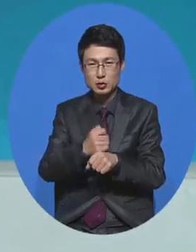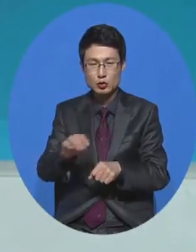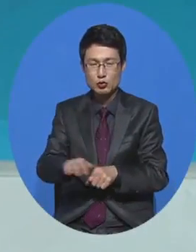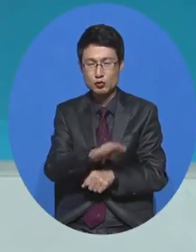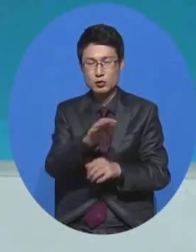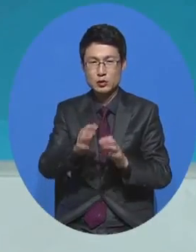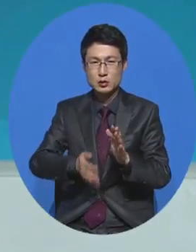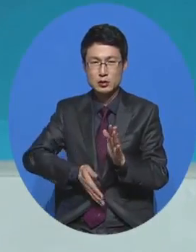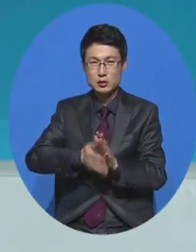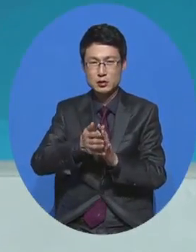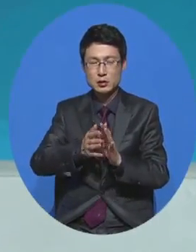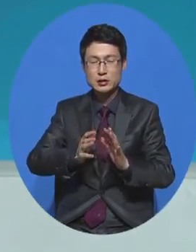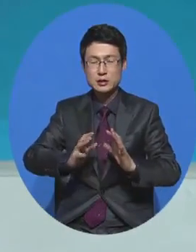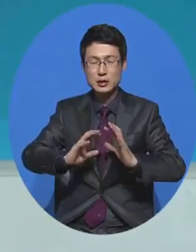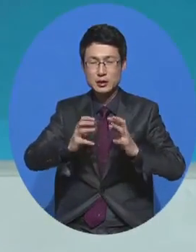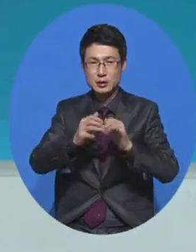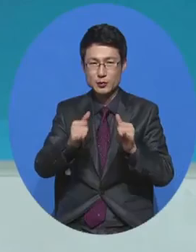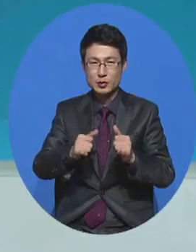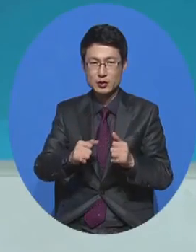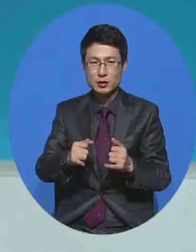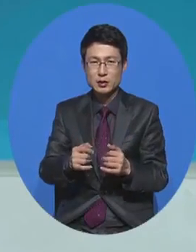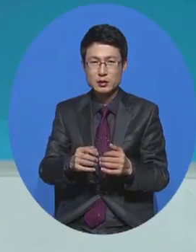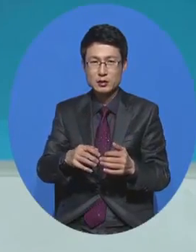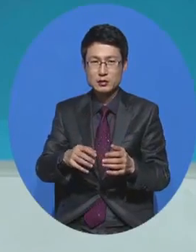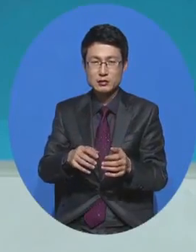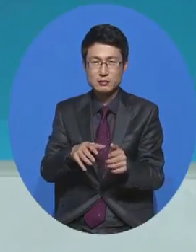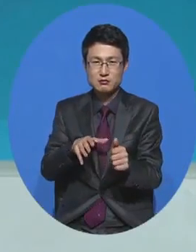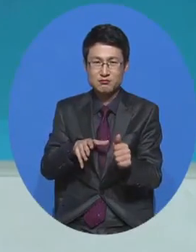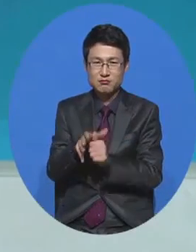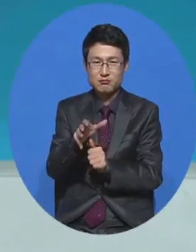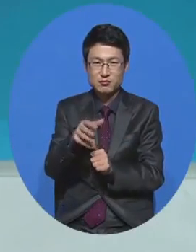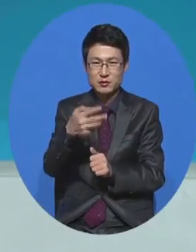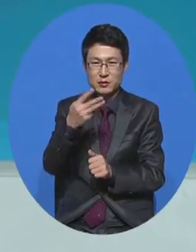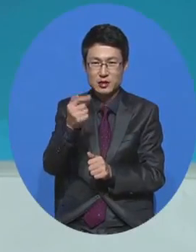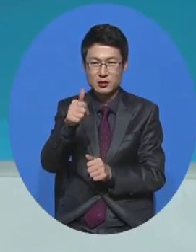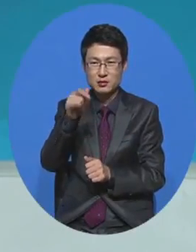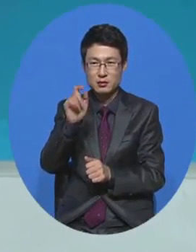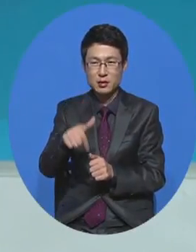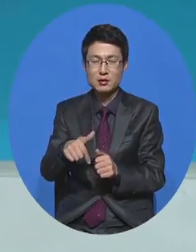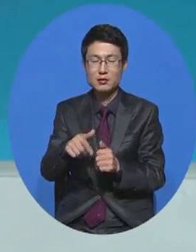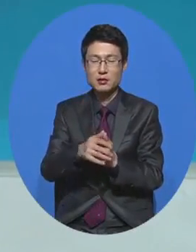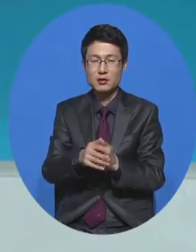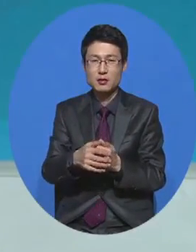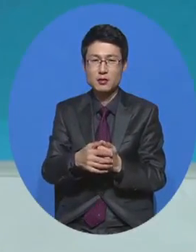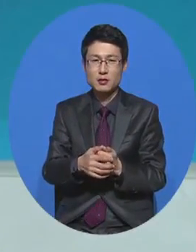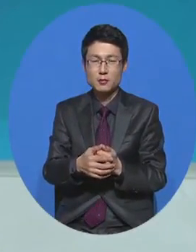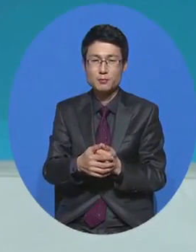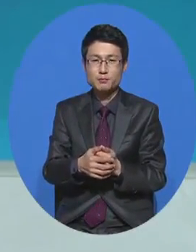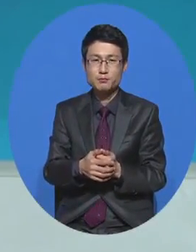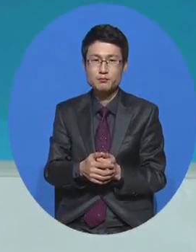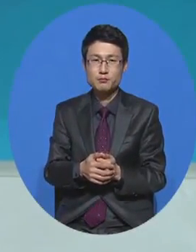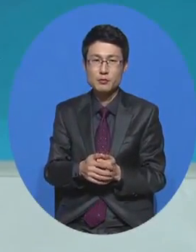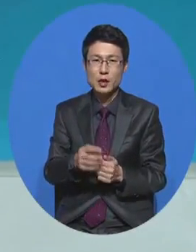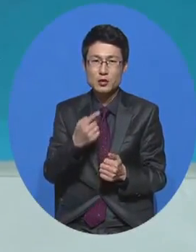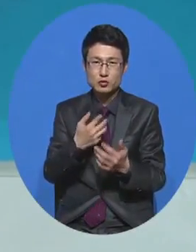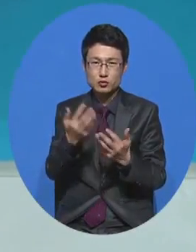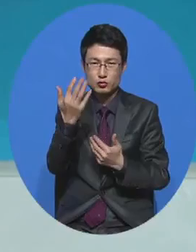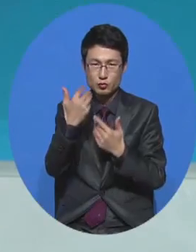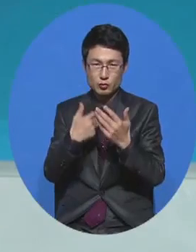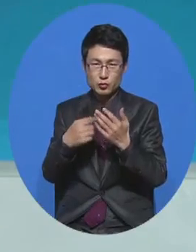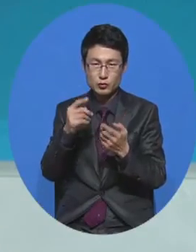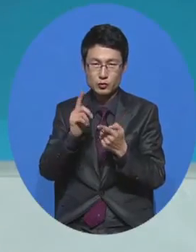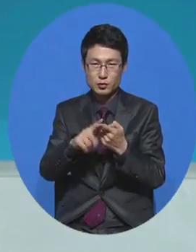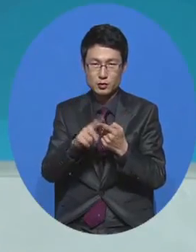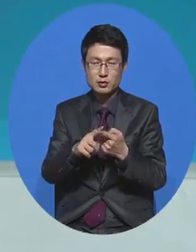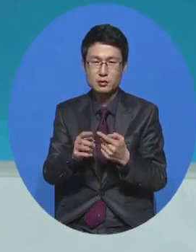달의 촛불 과 더불어서 얼마나 분노와 수치 그리고 여기에 대해서 책처럼 심증 들을 부린다고